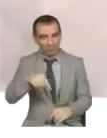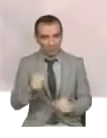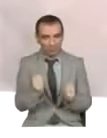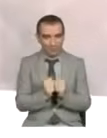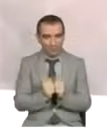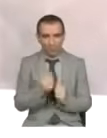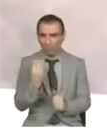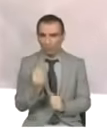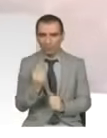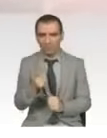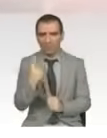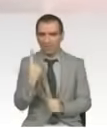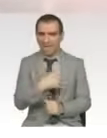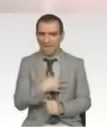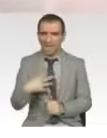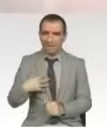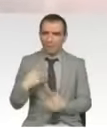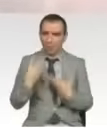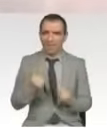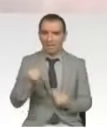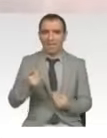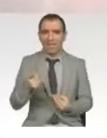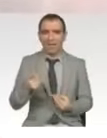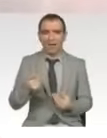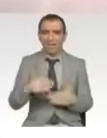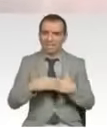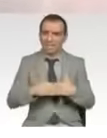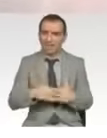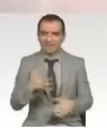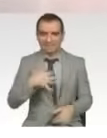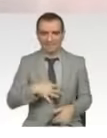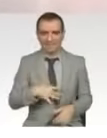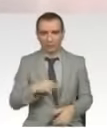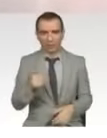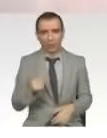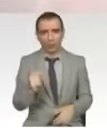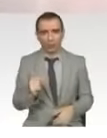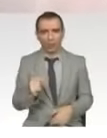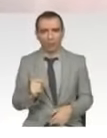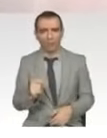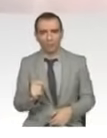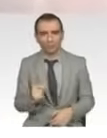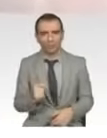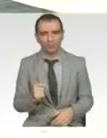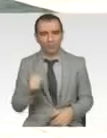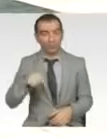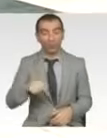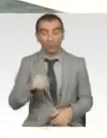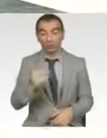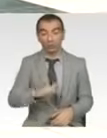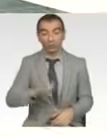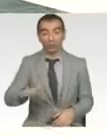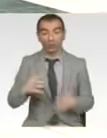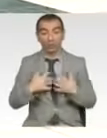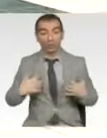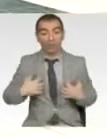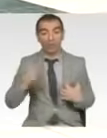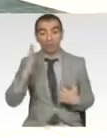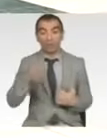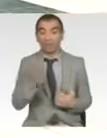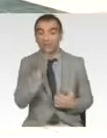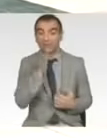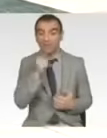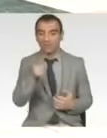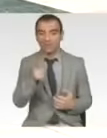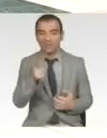filmde o kadar güzel bir ben bir anne olarak önce tebrik etmek istiyorum. Çok müsaadenle. Teşekkür ederim. Çünkü gerçekten bugün çocukları böyle güvenle götürebileceğimiz